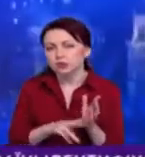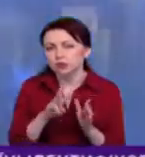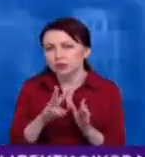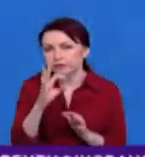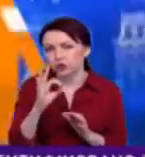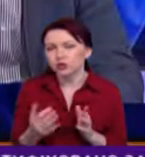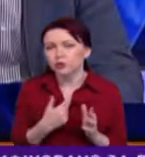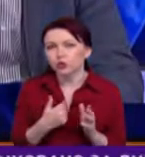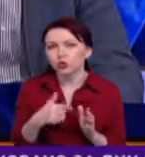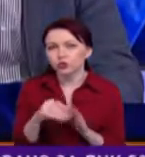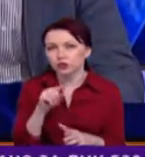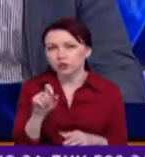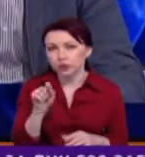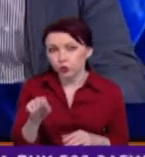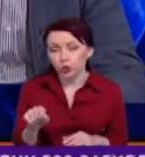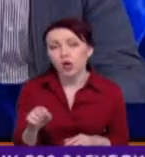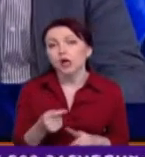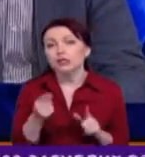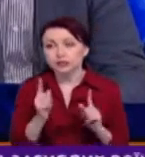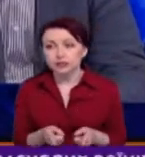які проголосували за нього, тому що дійсно